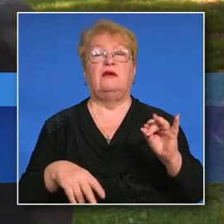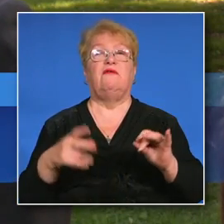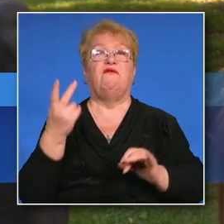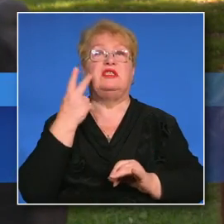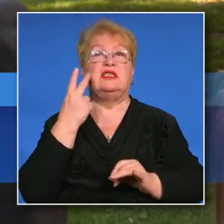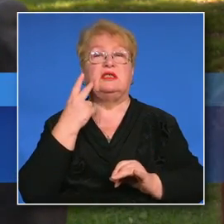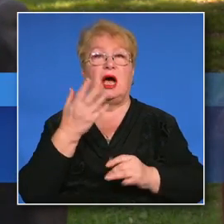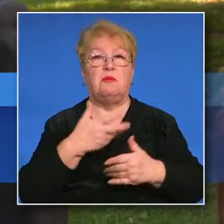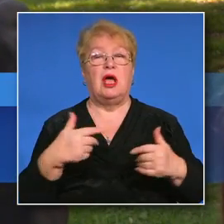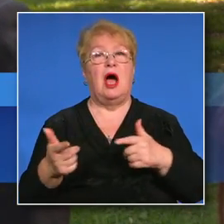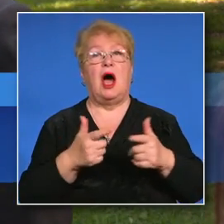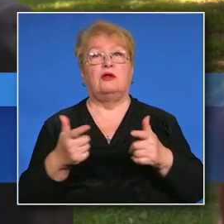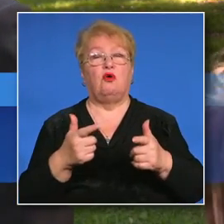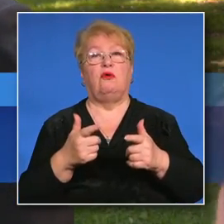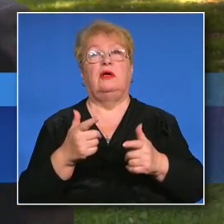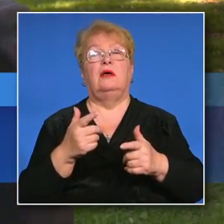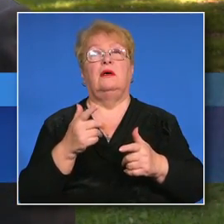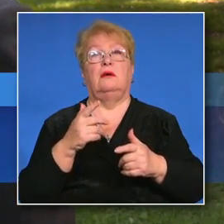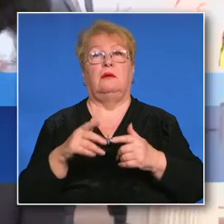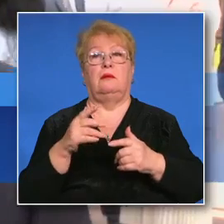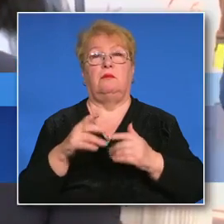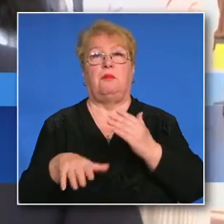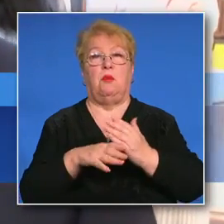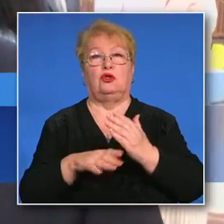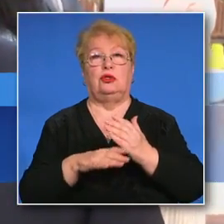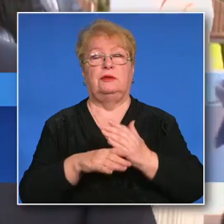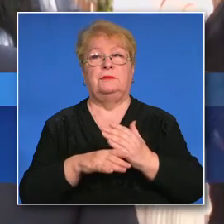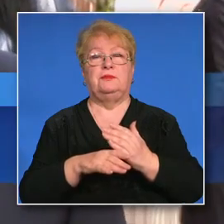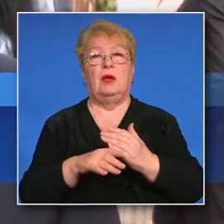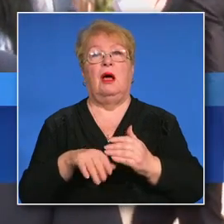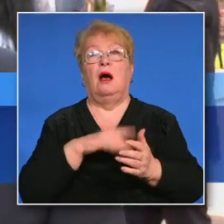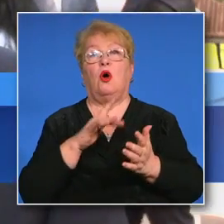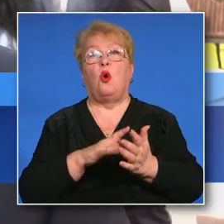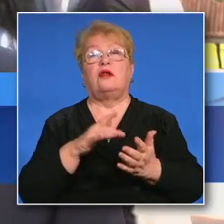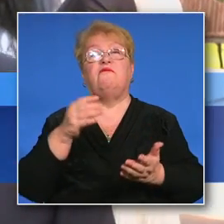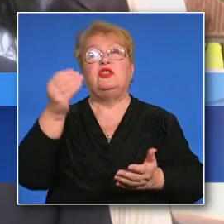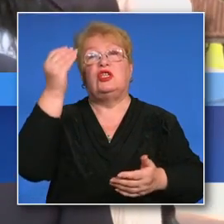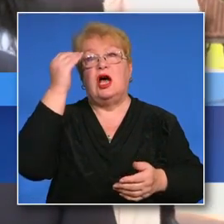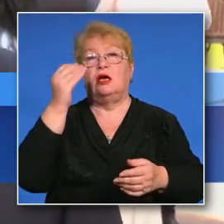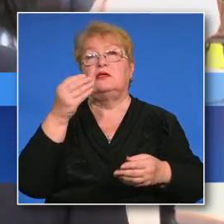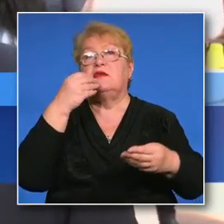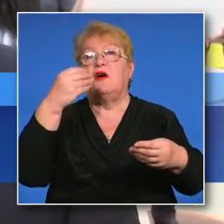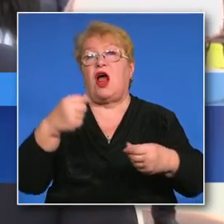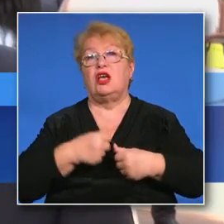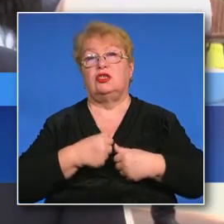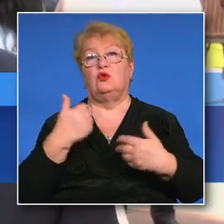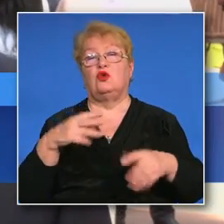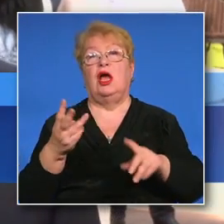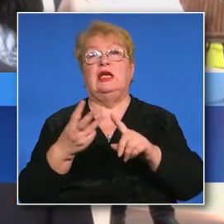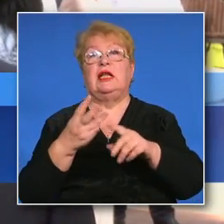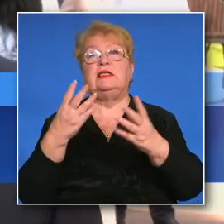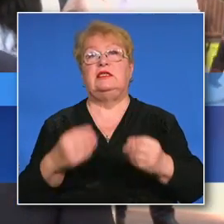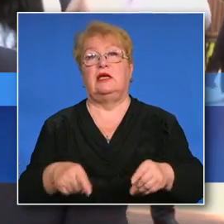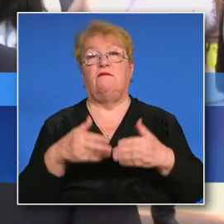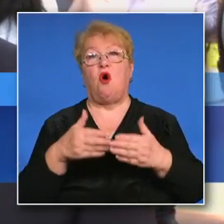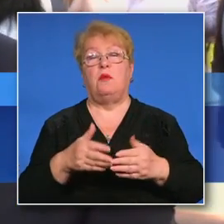всегда готовы подставить Гомелю плечо, так же, как и Гомель нам. Город впечатляет, город завораживает. Мы уже третий день находимся в